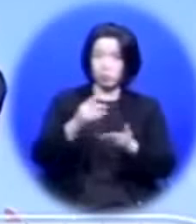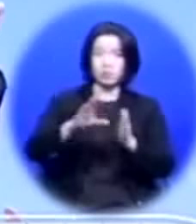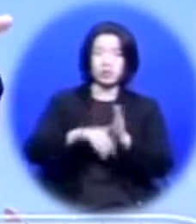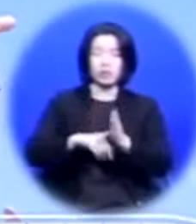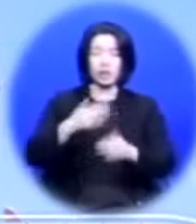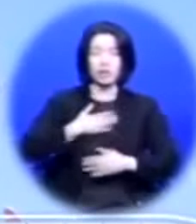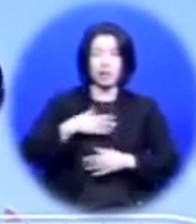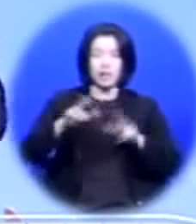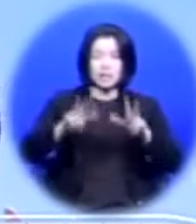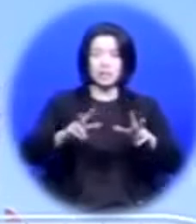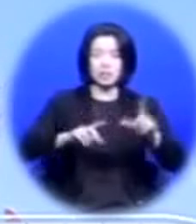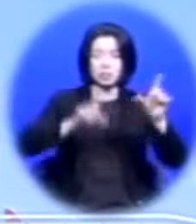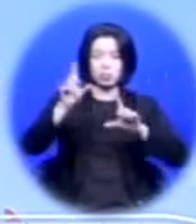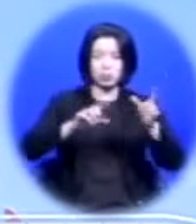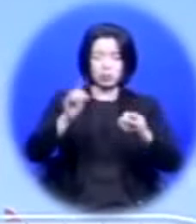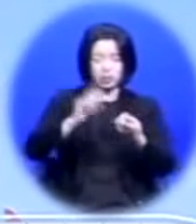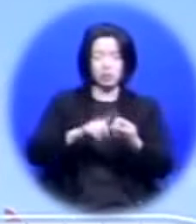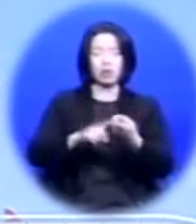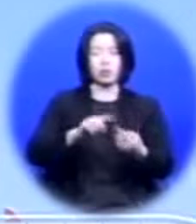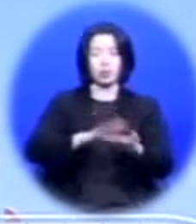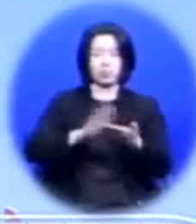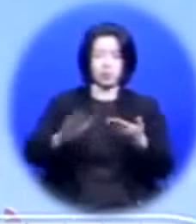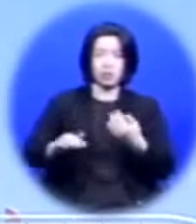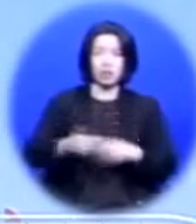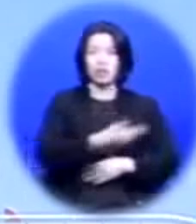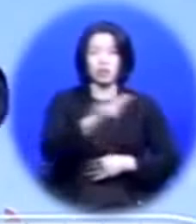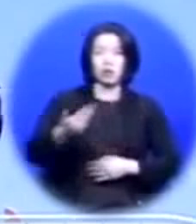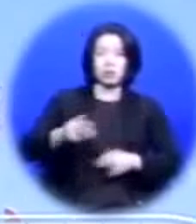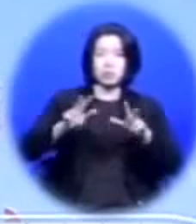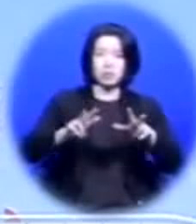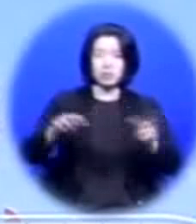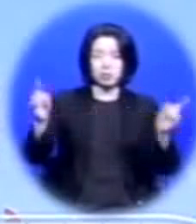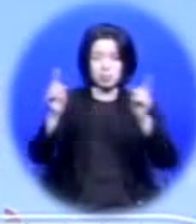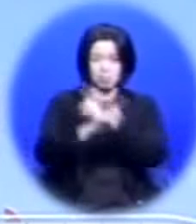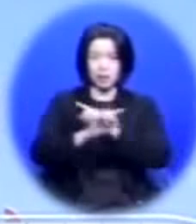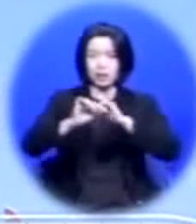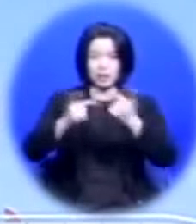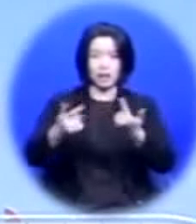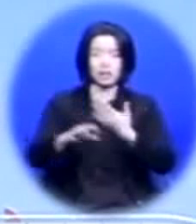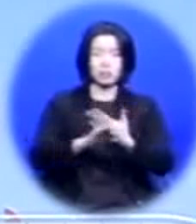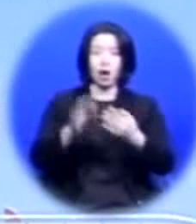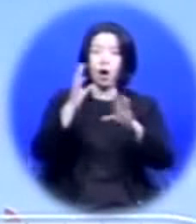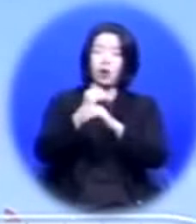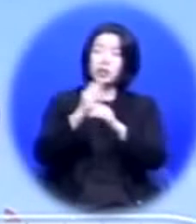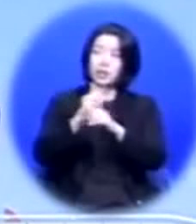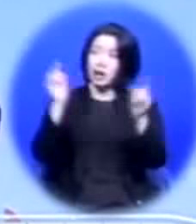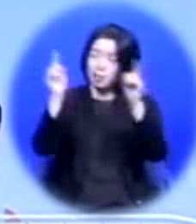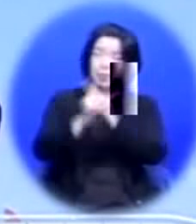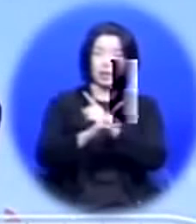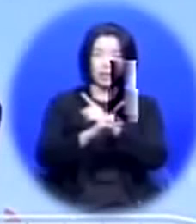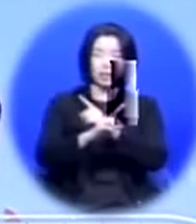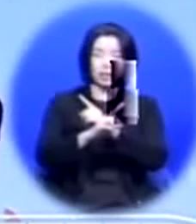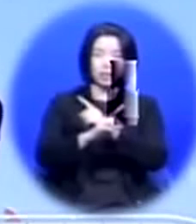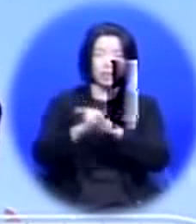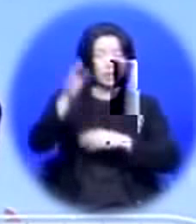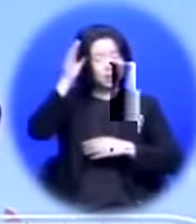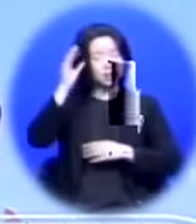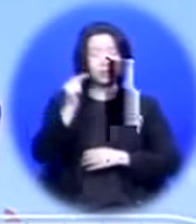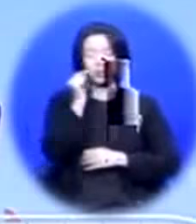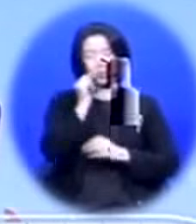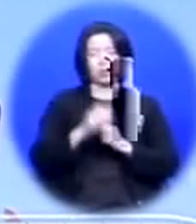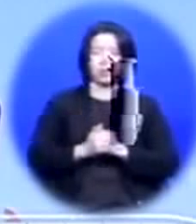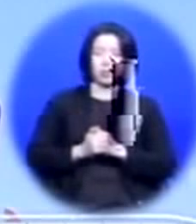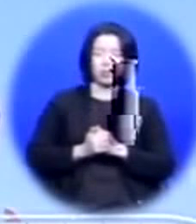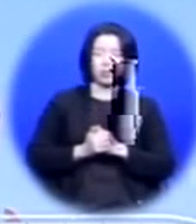지금 모습이 고대 니다 여러분 지금 안 바뀌면 언젠가 바뀔 거 기대